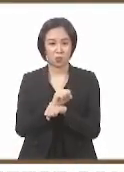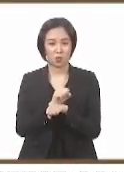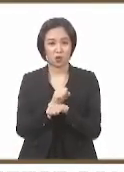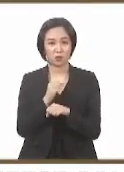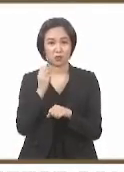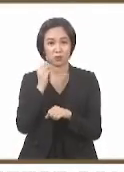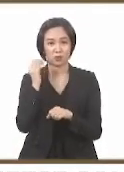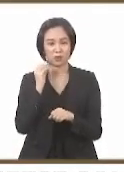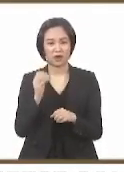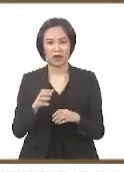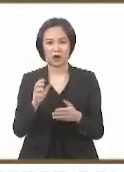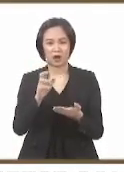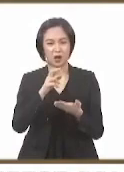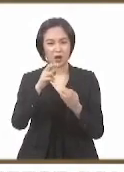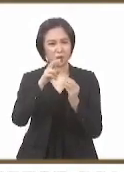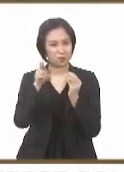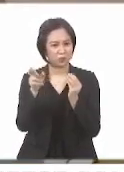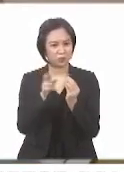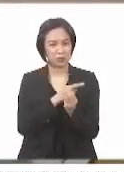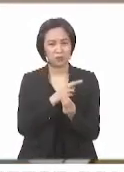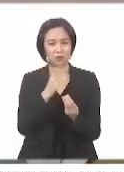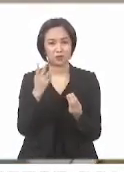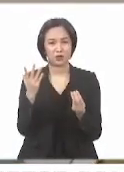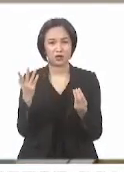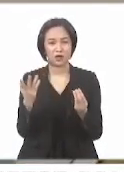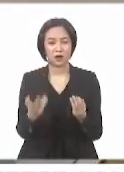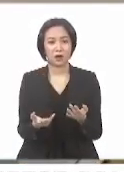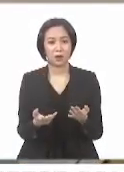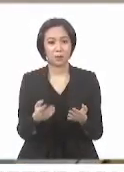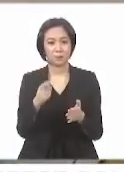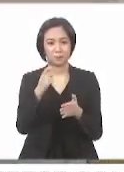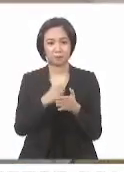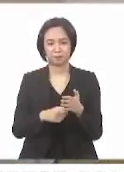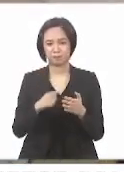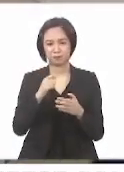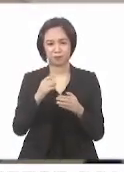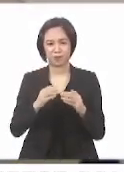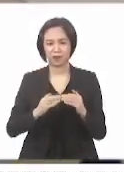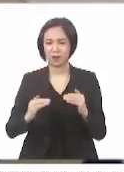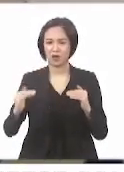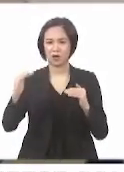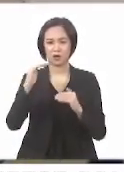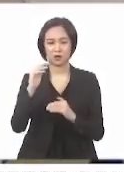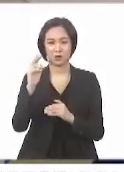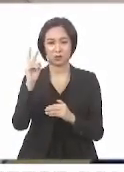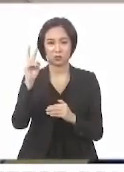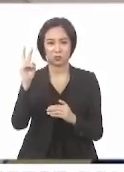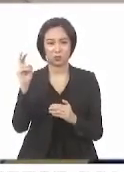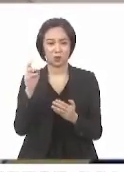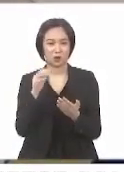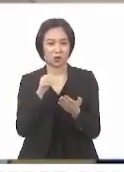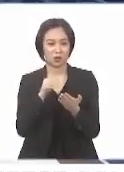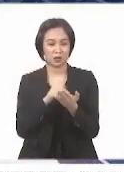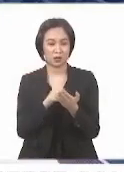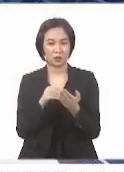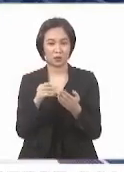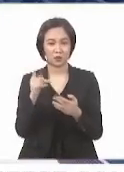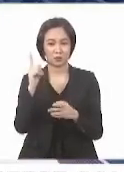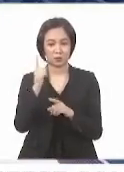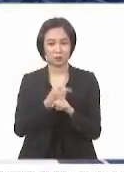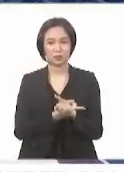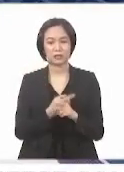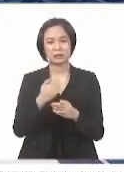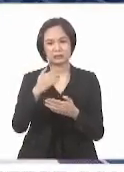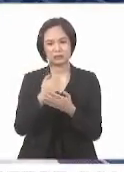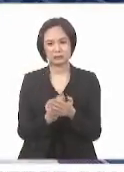allowances at iba pang benepiso na hindi lalagpas sa 2,000 piso kada buwan. Ang mga employers maaari namang bawasan